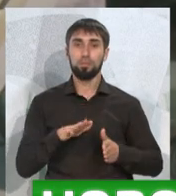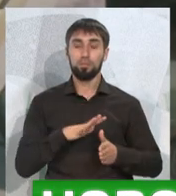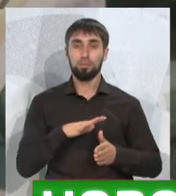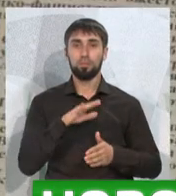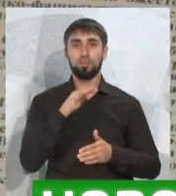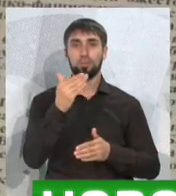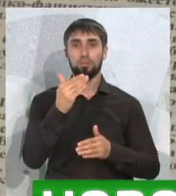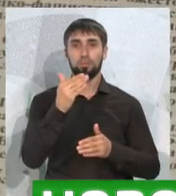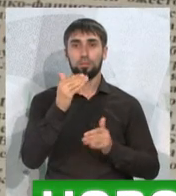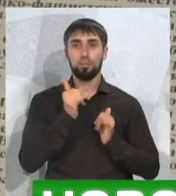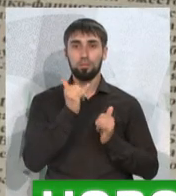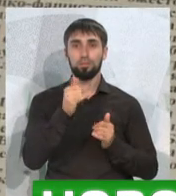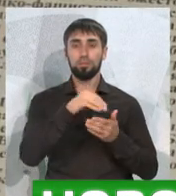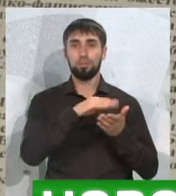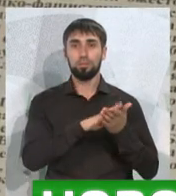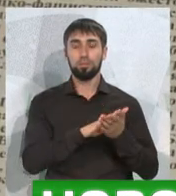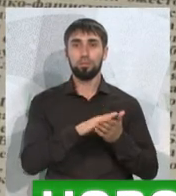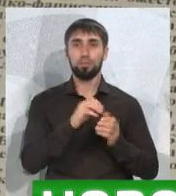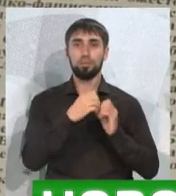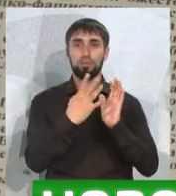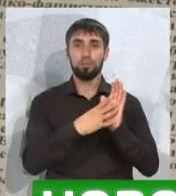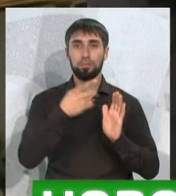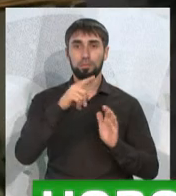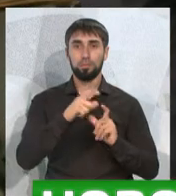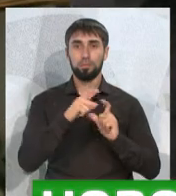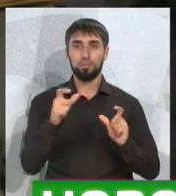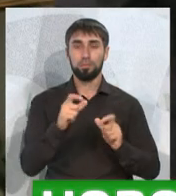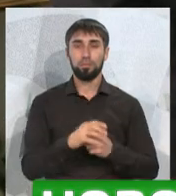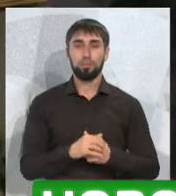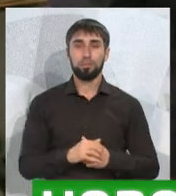честь названа 19-я школа. Хади Добриева, Амина Бокова, Новости 24.